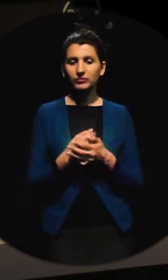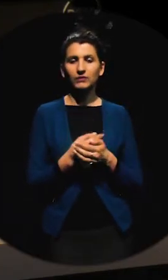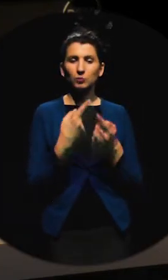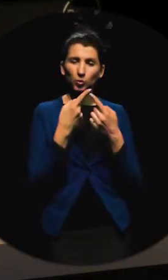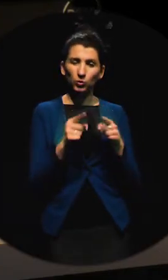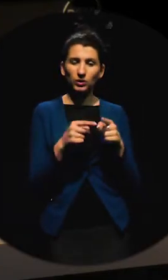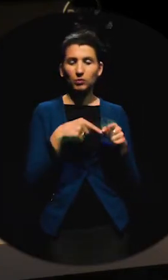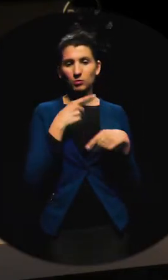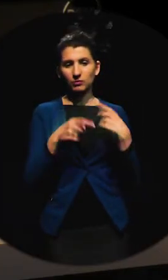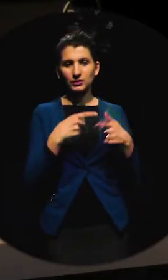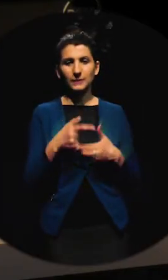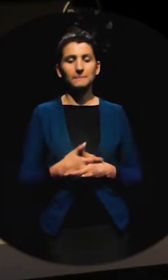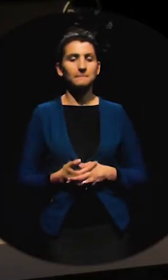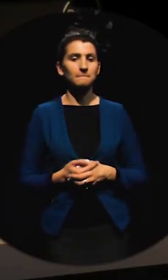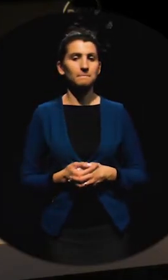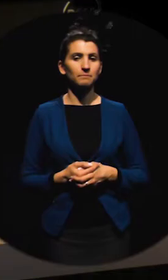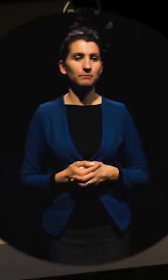krótkim wprowadzeniu.